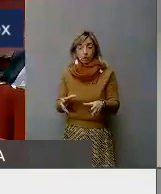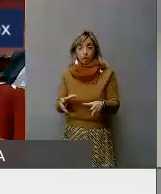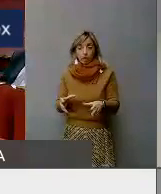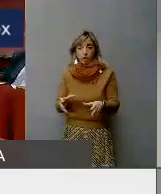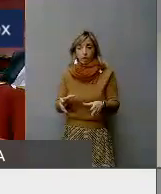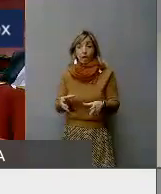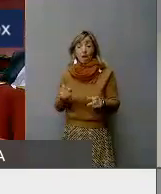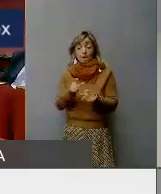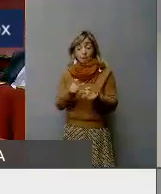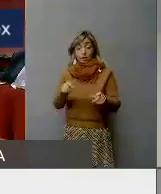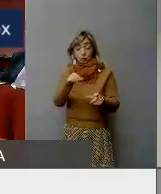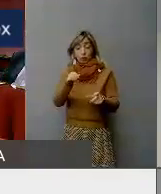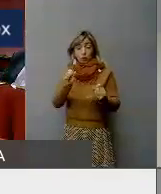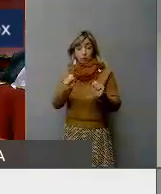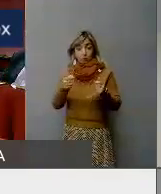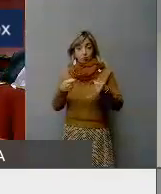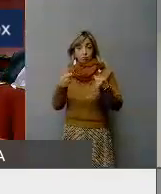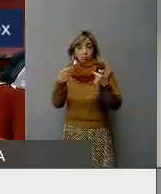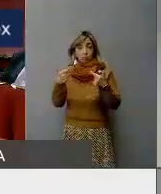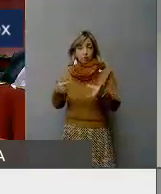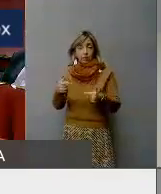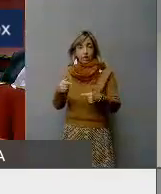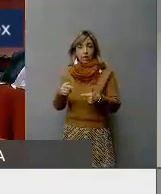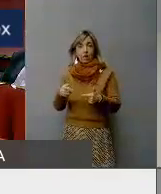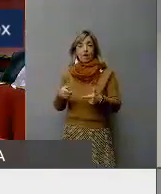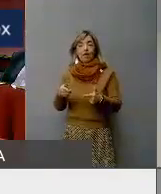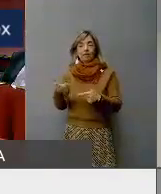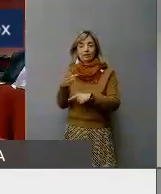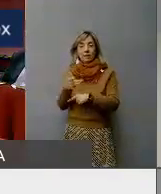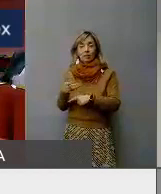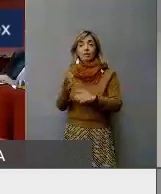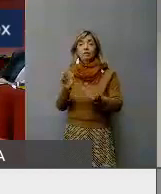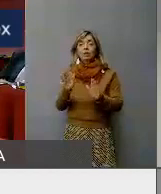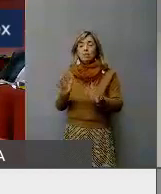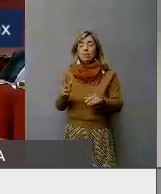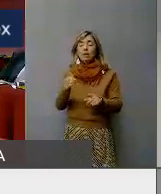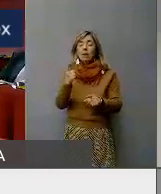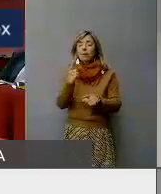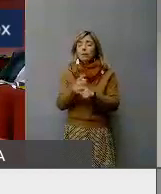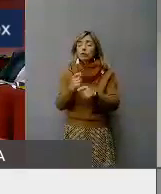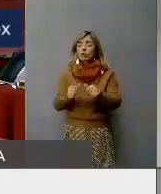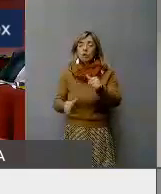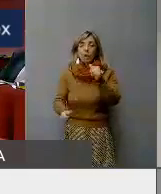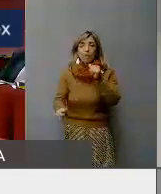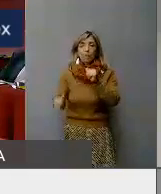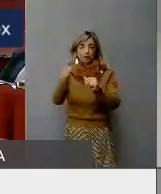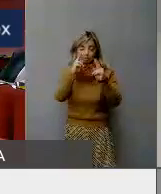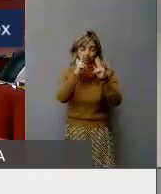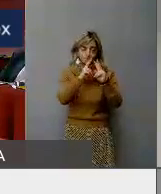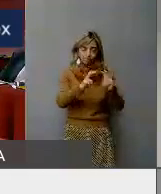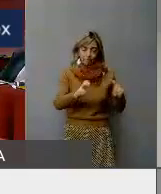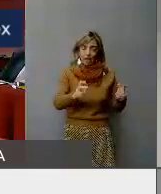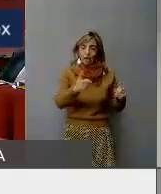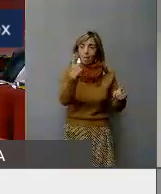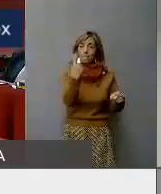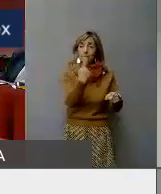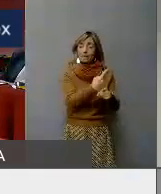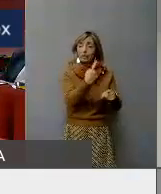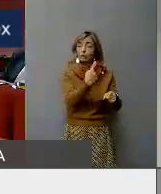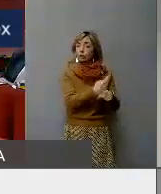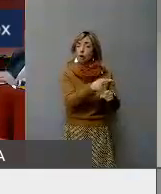credo che questa possibilità sia mal utilizzata e sia riduttiva e anzi determini una